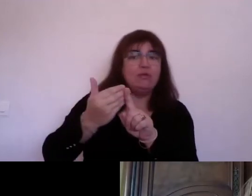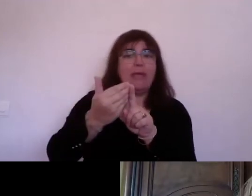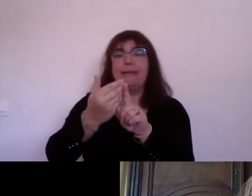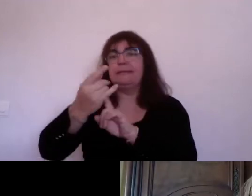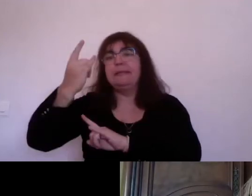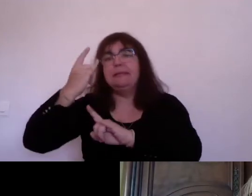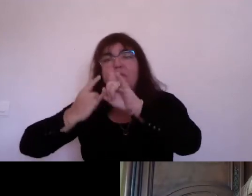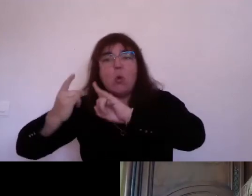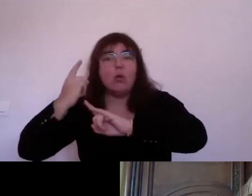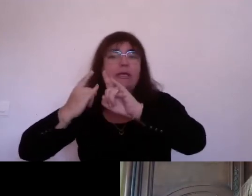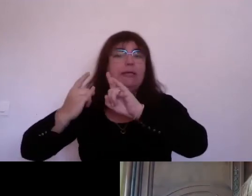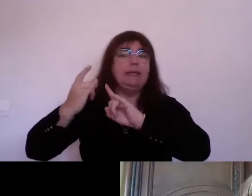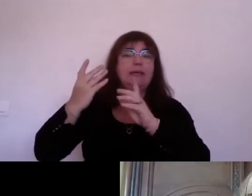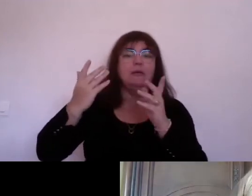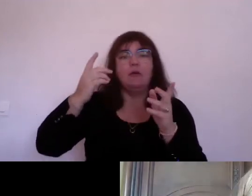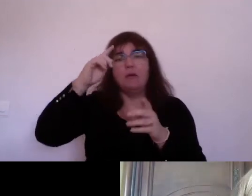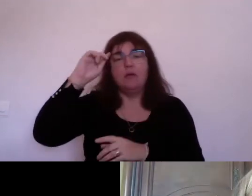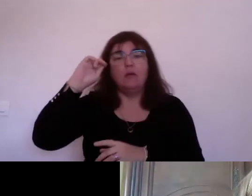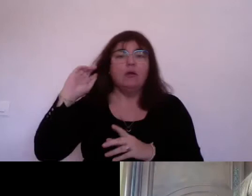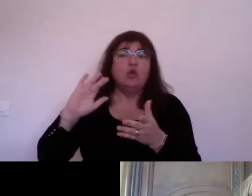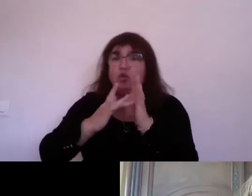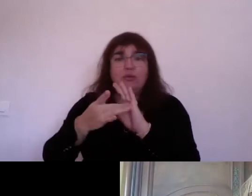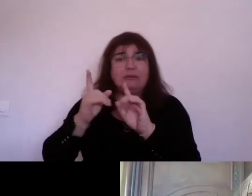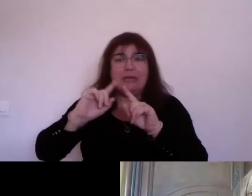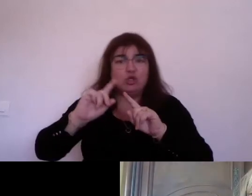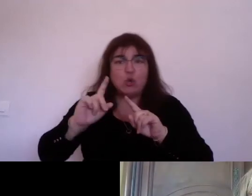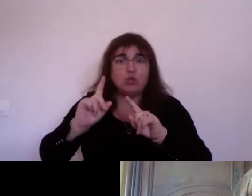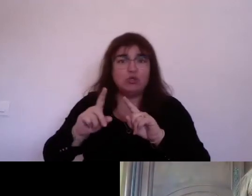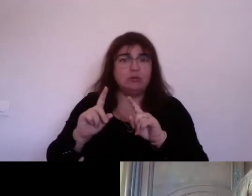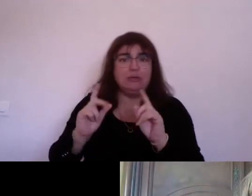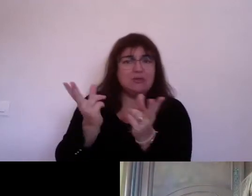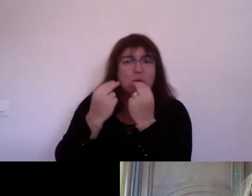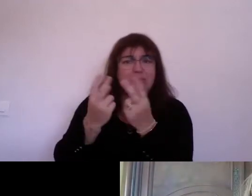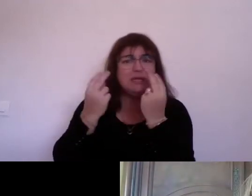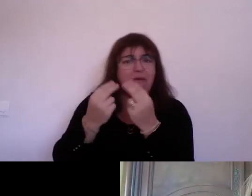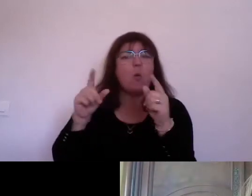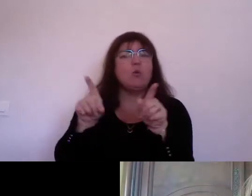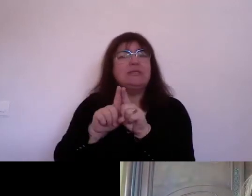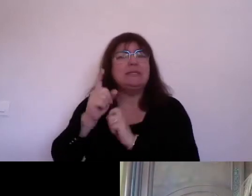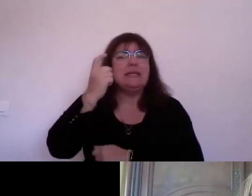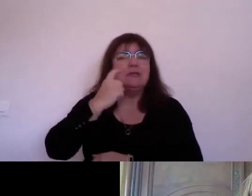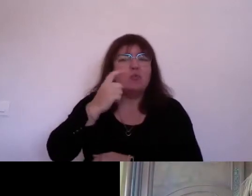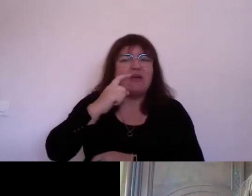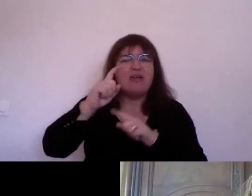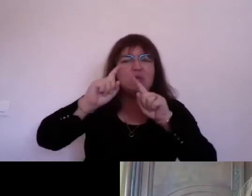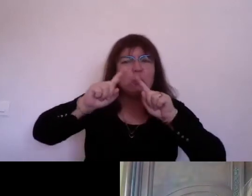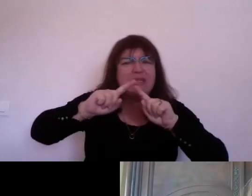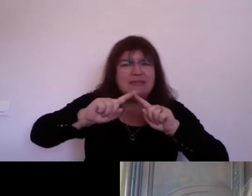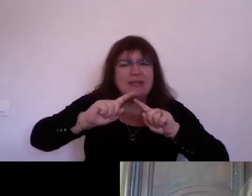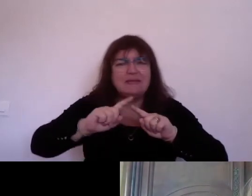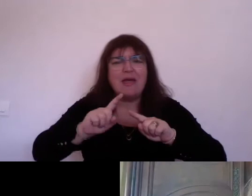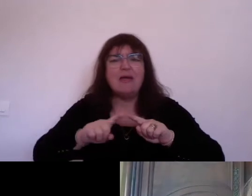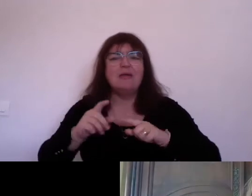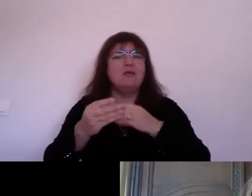historique, de l'époque de l'auteur, enfin, tout ce contexte, les observations des détails, les